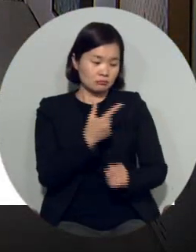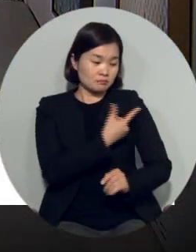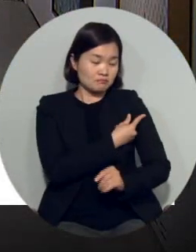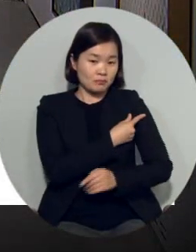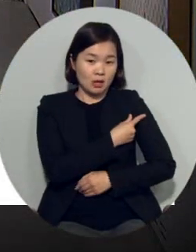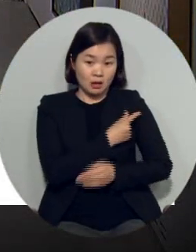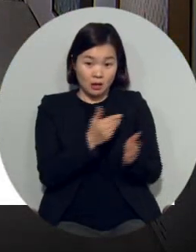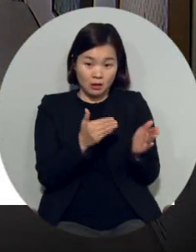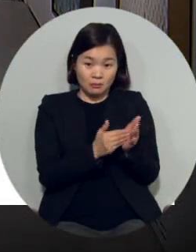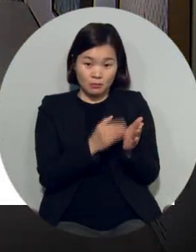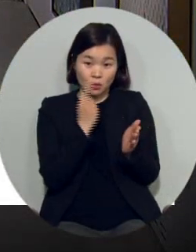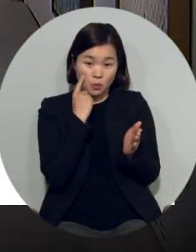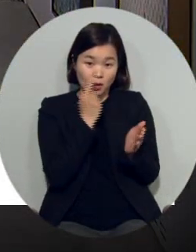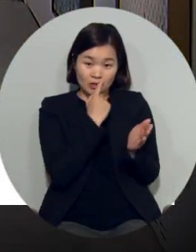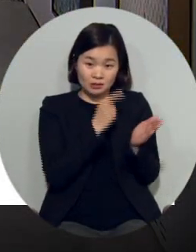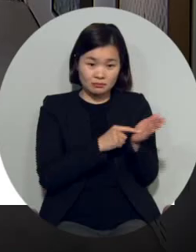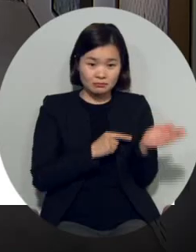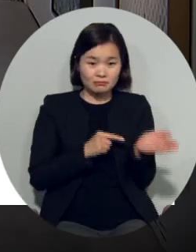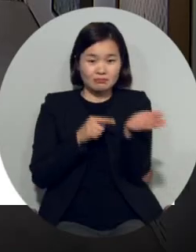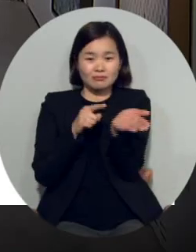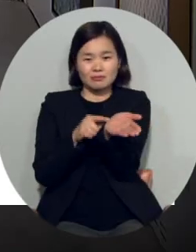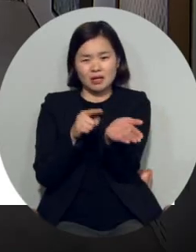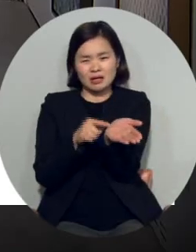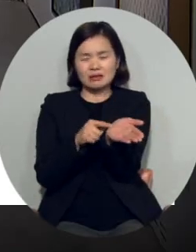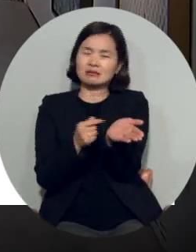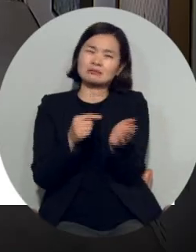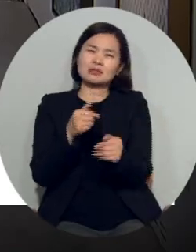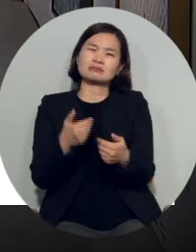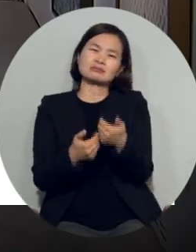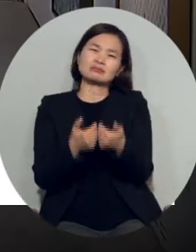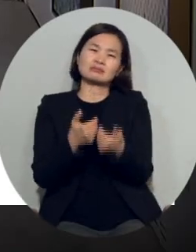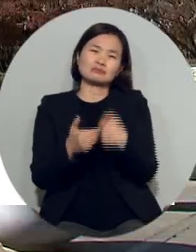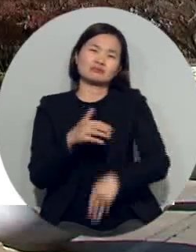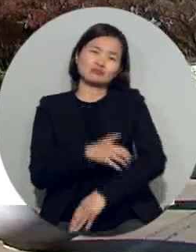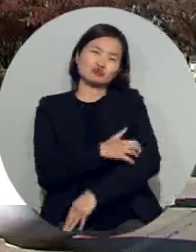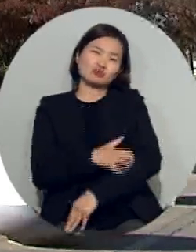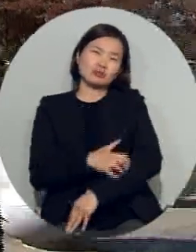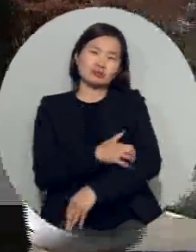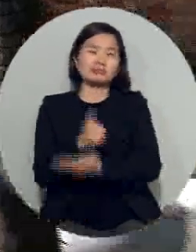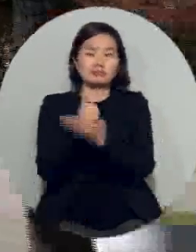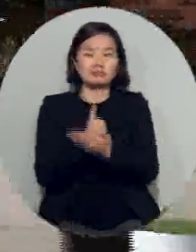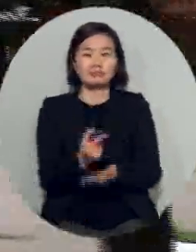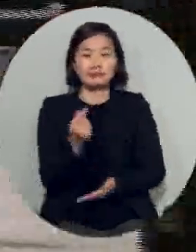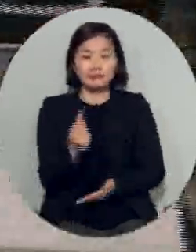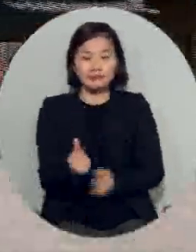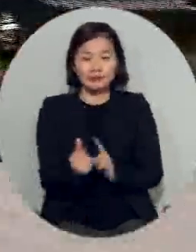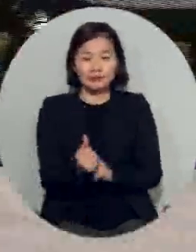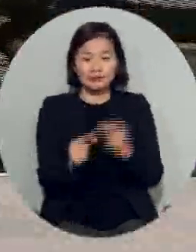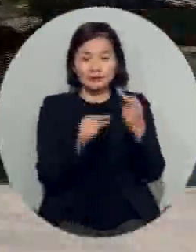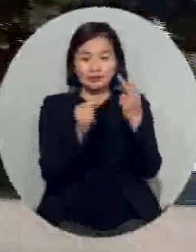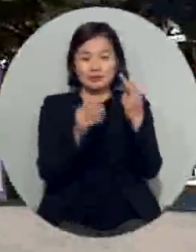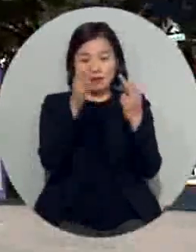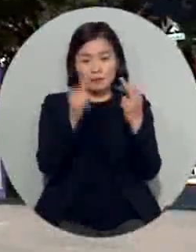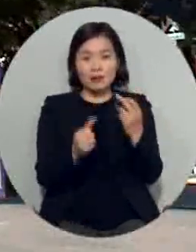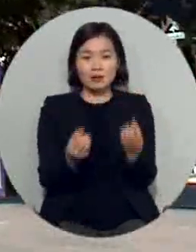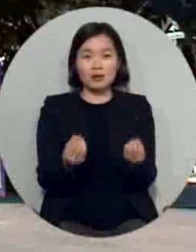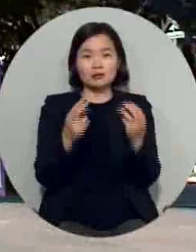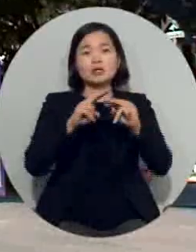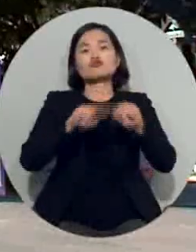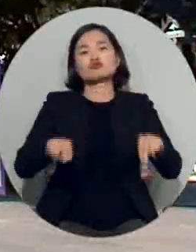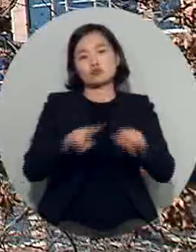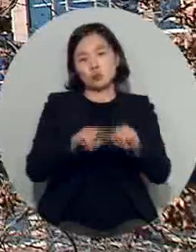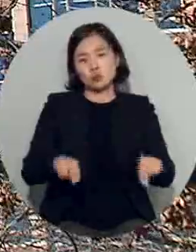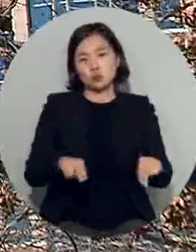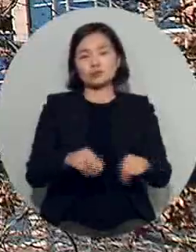번거롭게 그 패스를 하고 가야 되느냐라는 의견들을 많이 주시면서 세밋 행사도 줄줄이 취소되거나